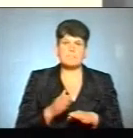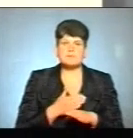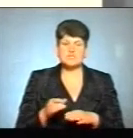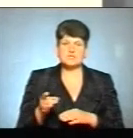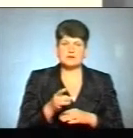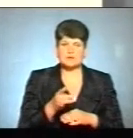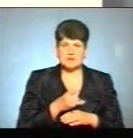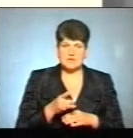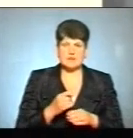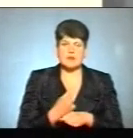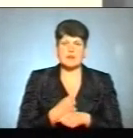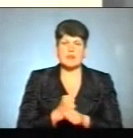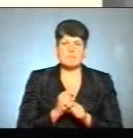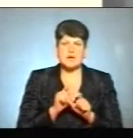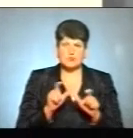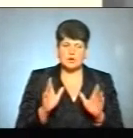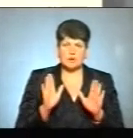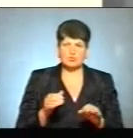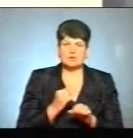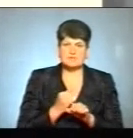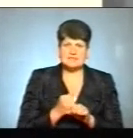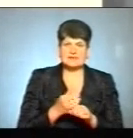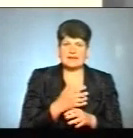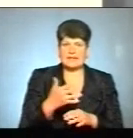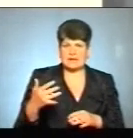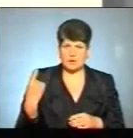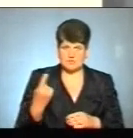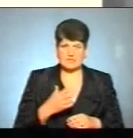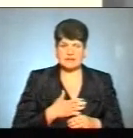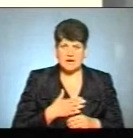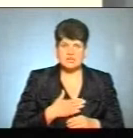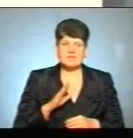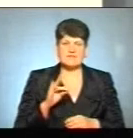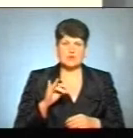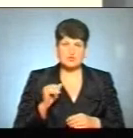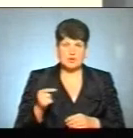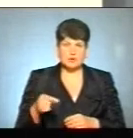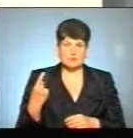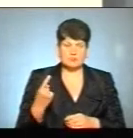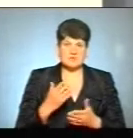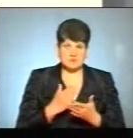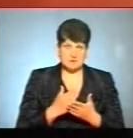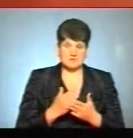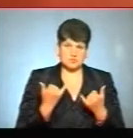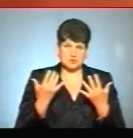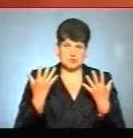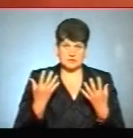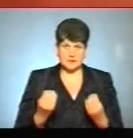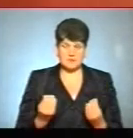міжрегіональну вірусологічну лабораторію, яка буде працювати на декілька областей. Тобто, дійсно, наші вірусологи Тернопільщини є визнані на сьогоднішній